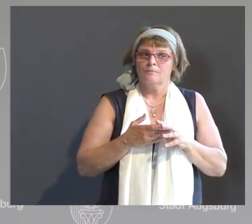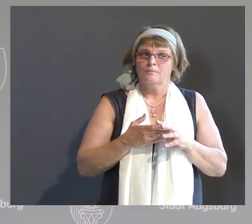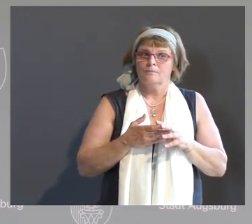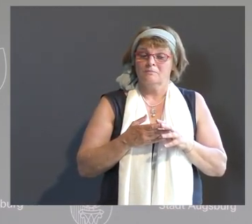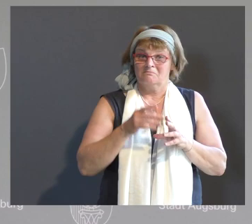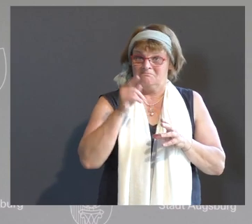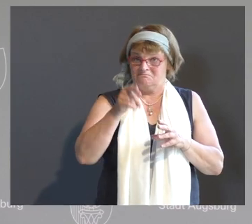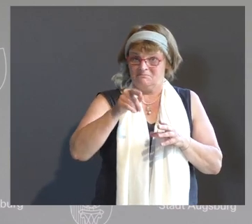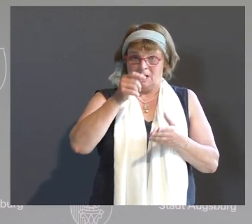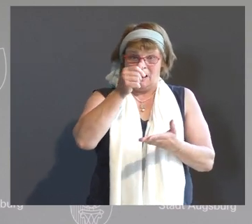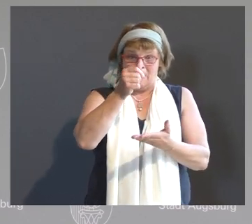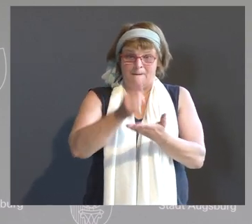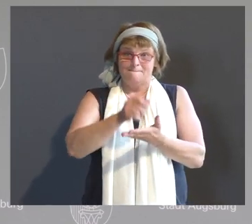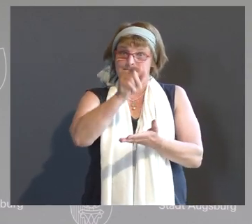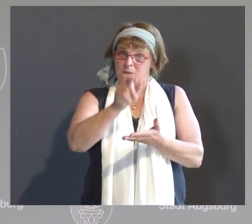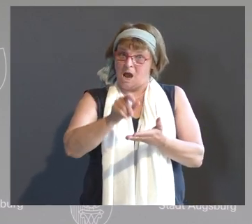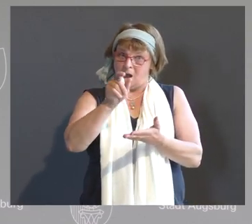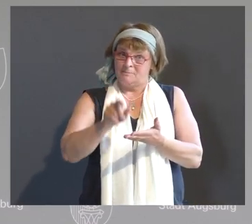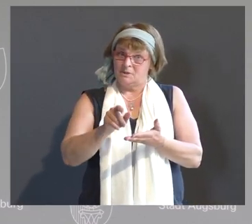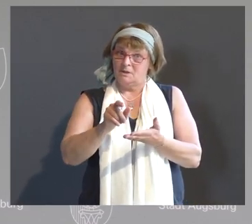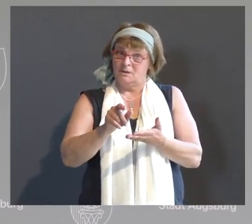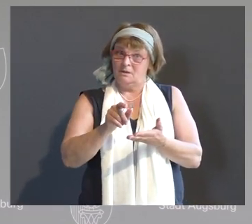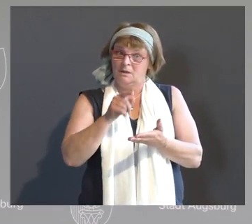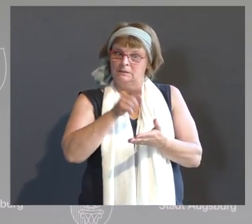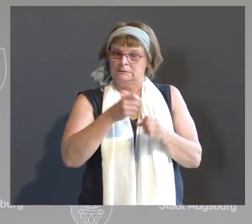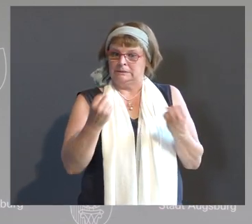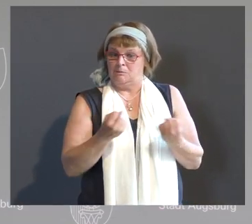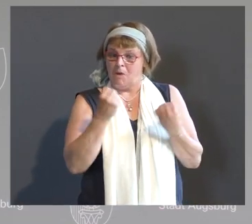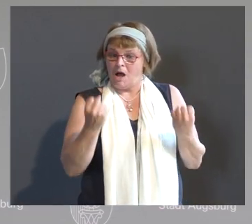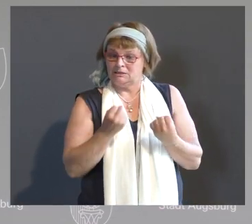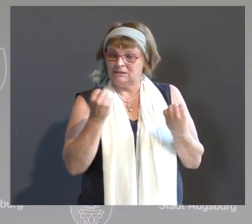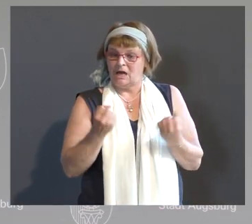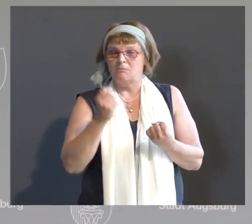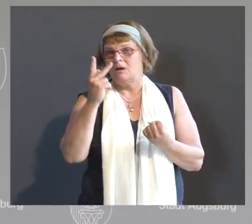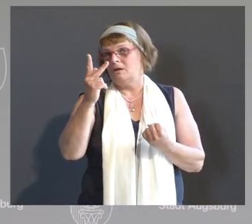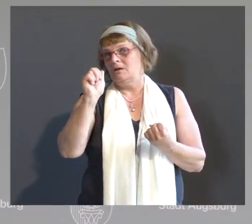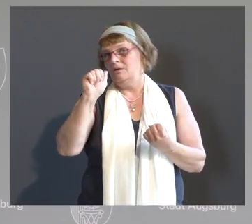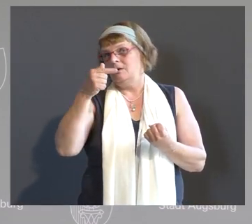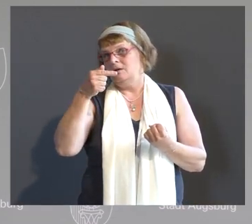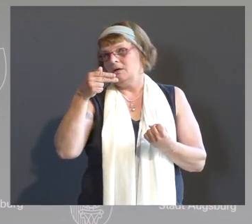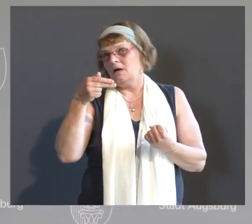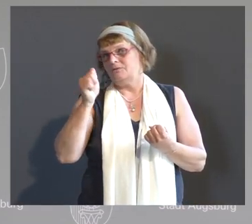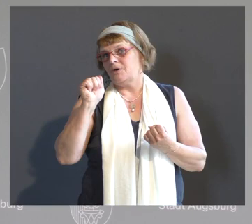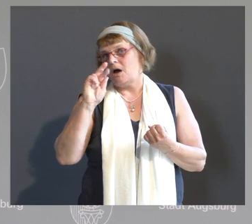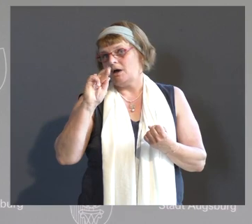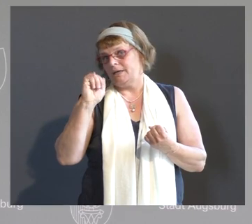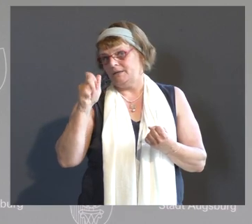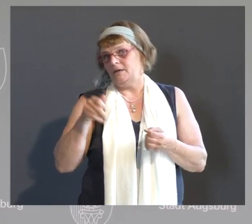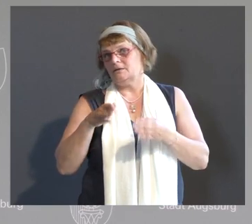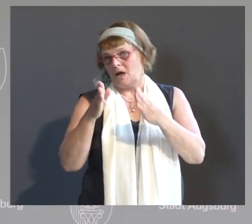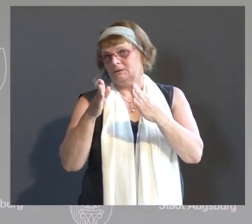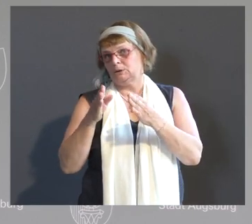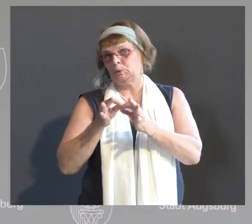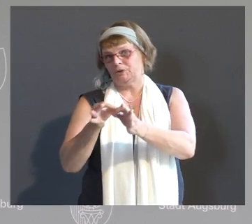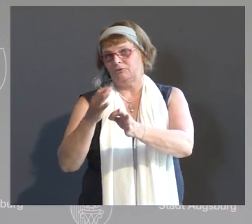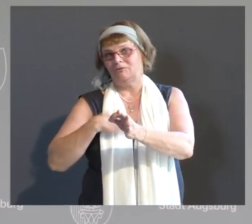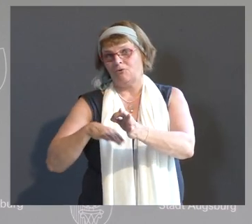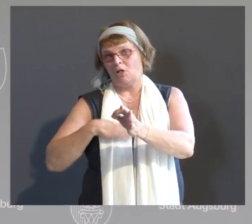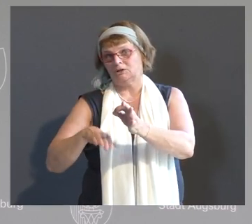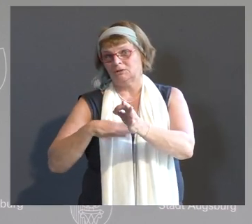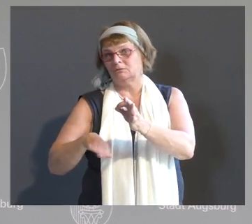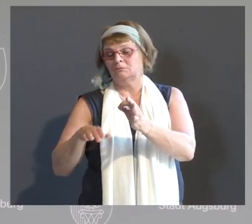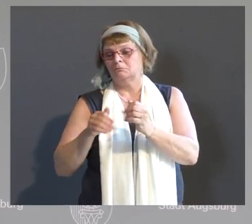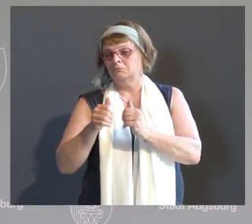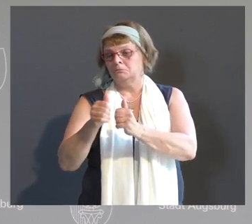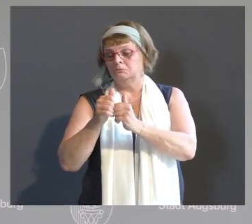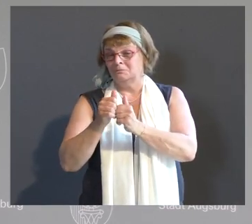Die Beamten versuchen die Maßnahme in der Katharinengasse durchzuführen, begleitet schon von den ersten Flaschenwürfen.